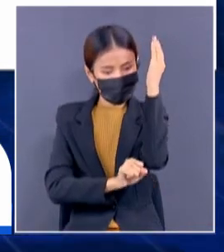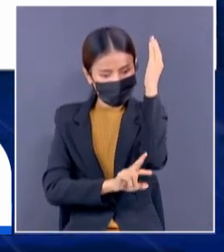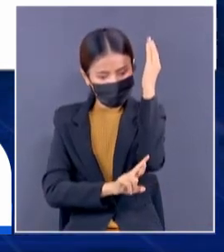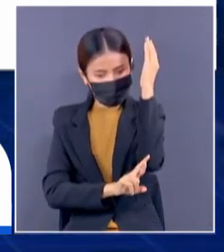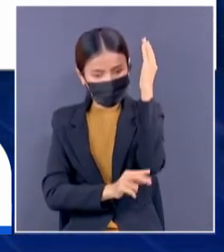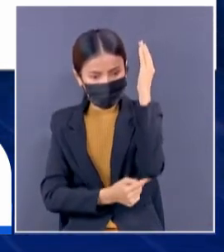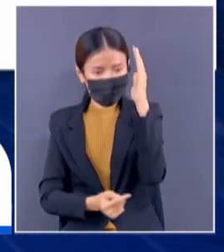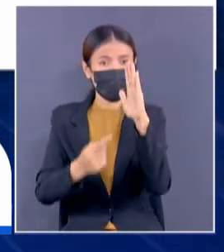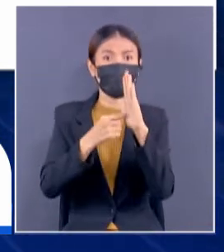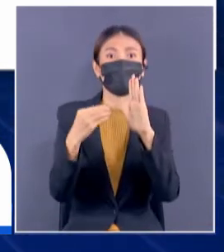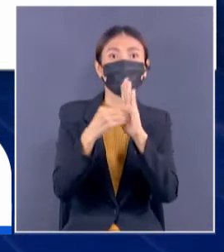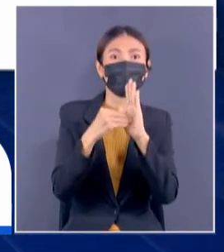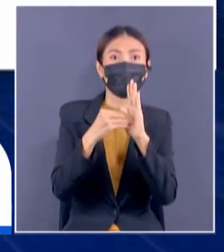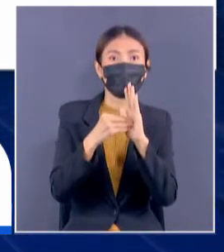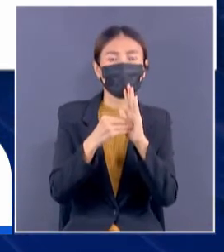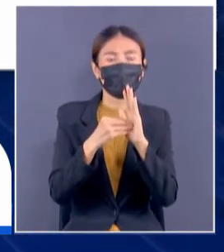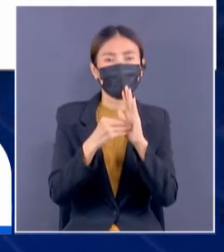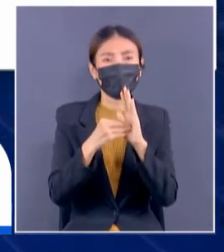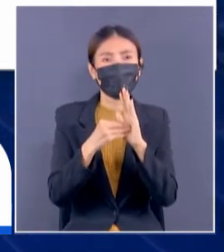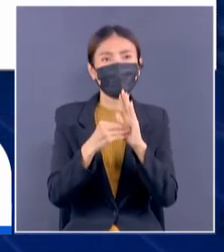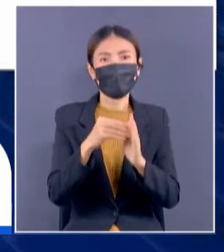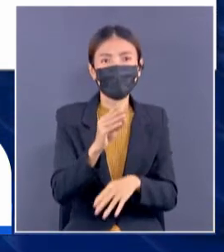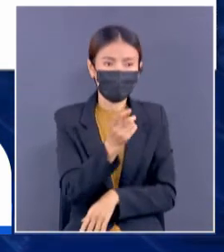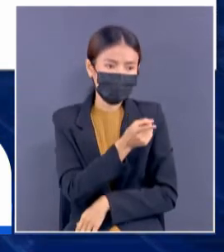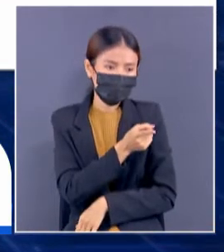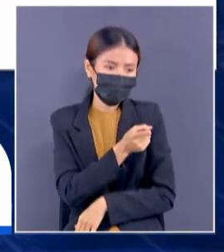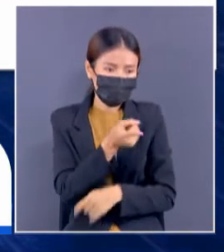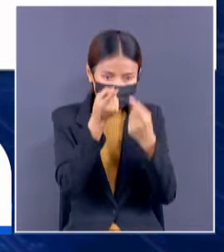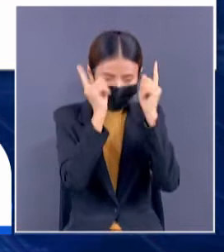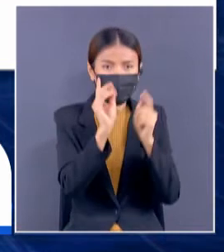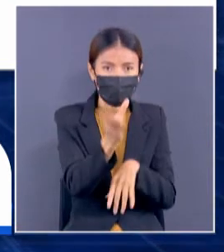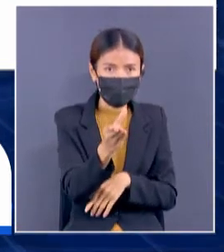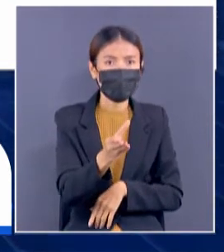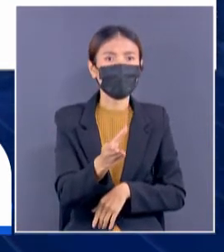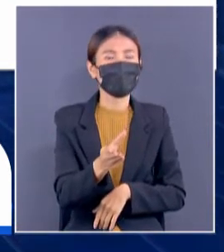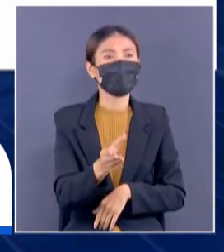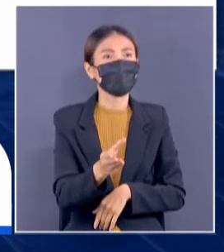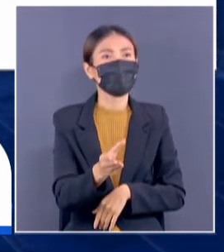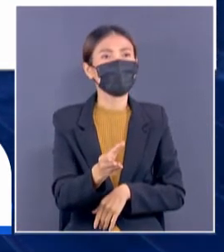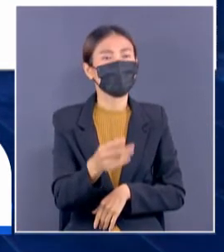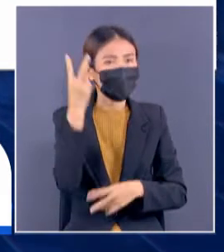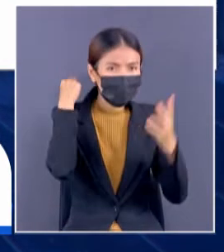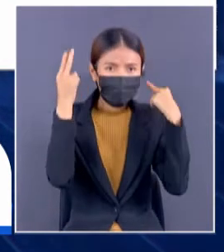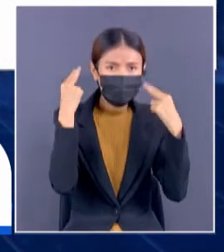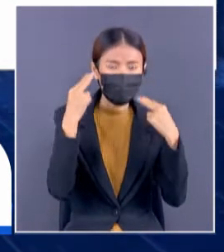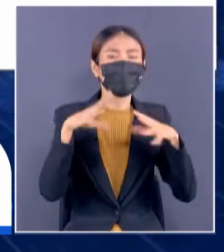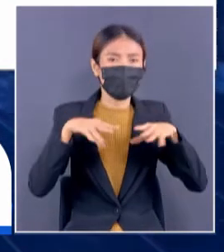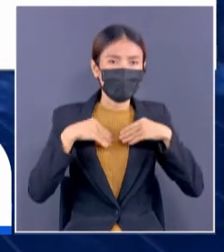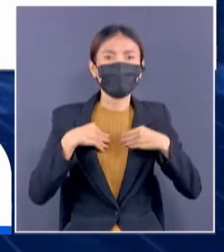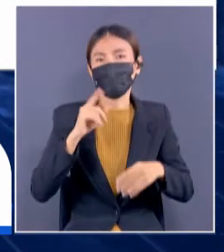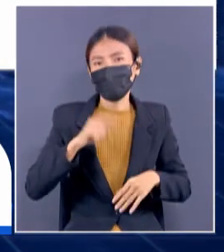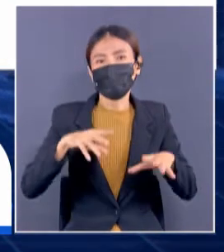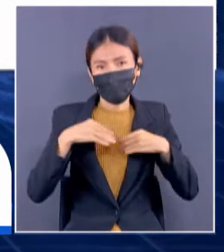พราะคุณยายอยากเห็นใบปริญญายอมรับสภาพจิตใจแย่มากนั่งไม่พูดไม่จากับใครเฟลม